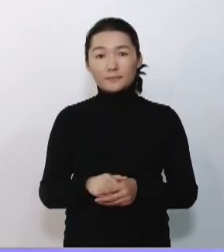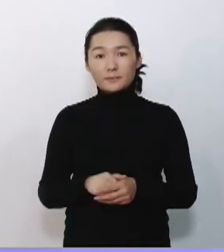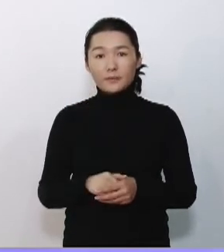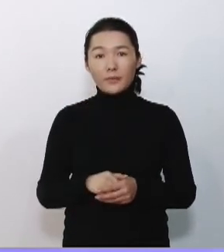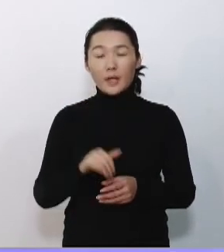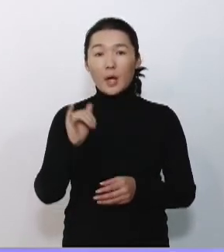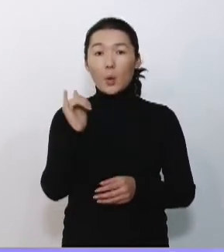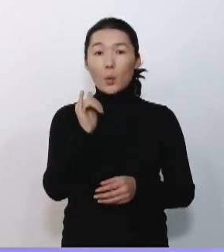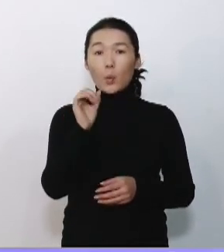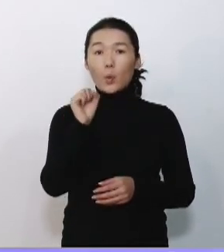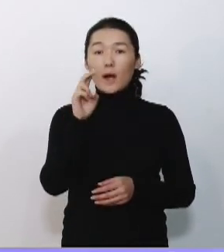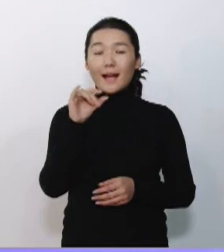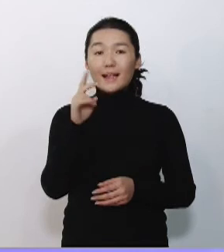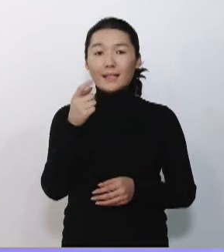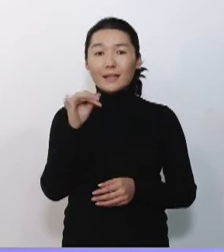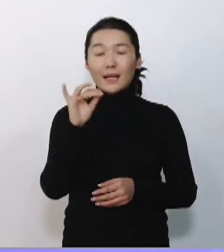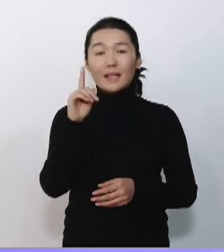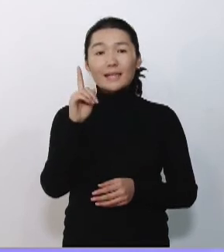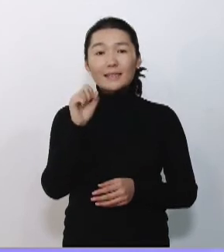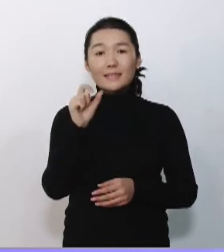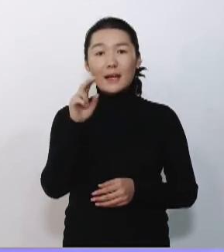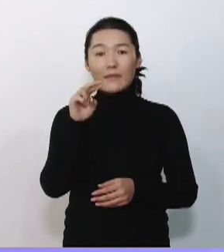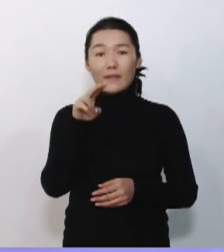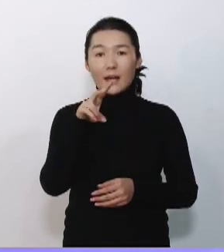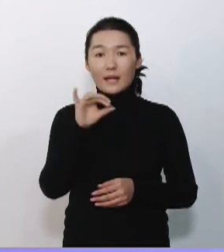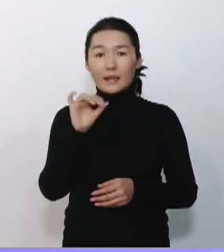У Ахылай завяли цветы.